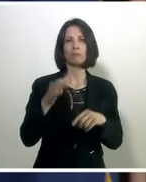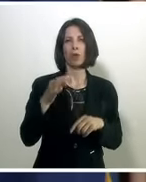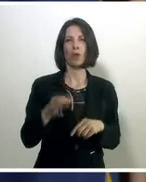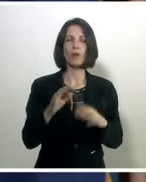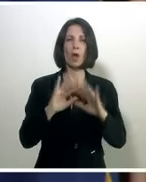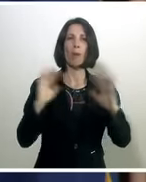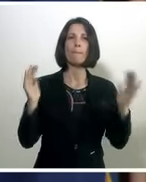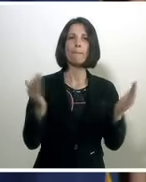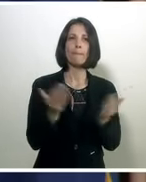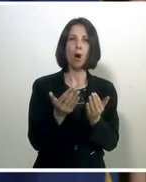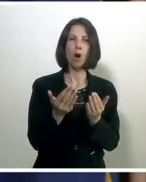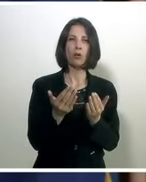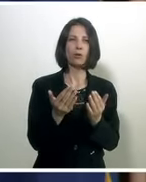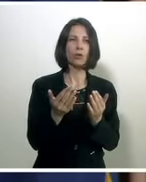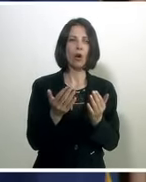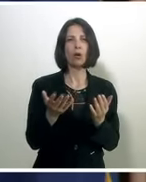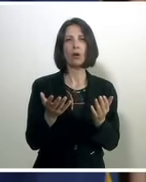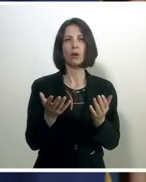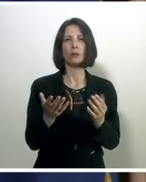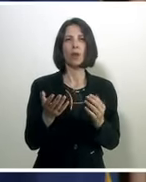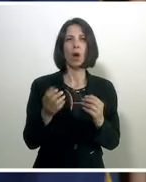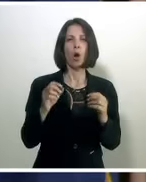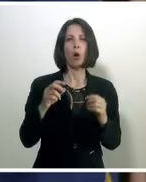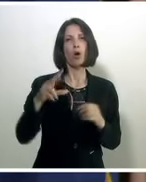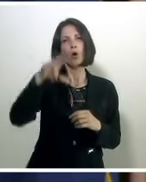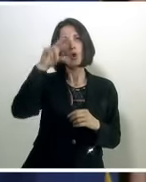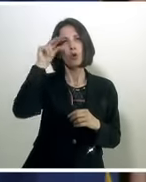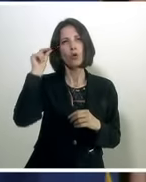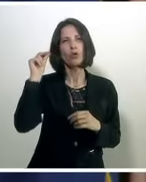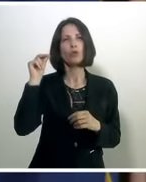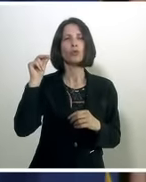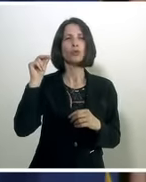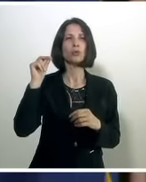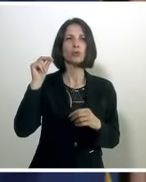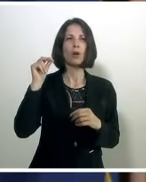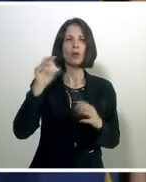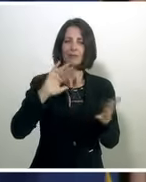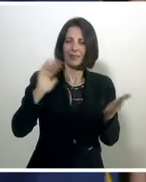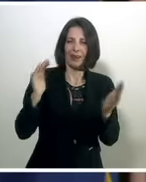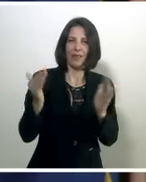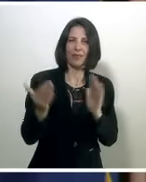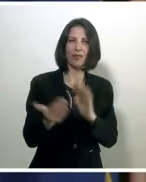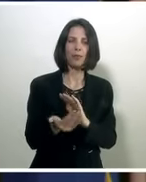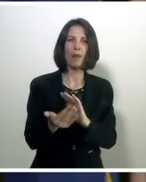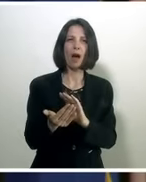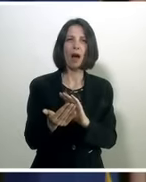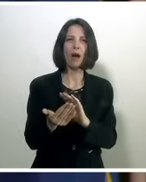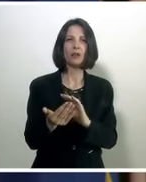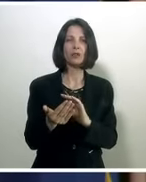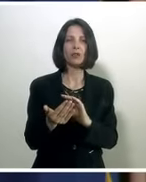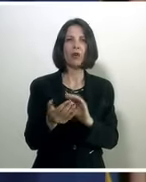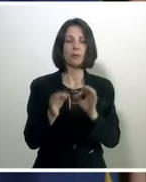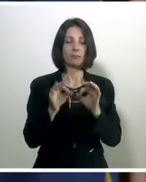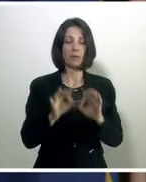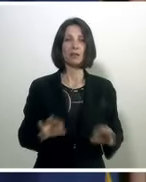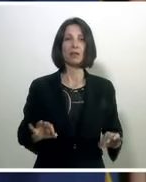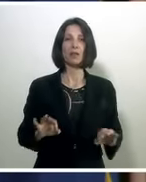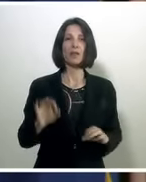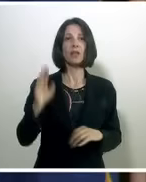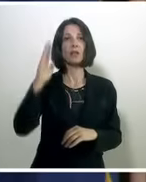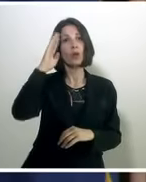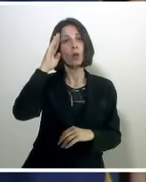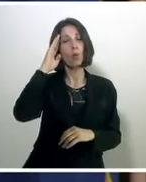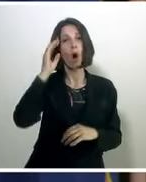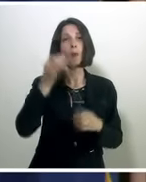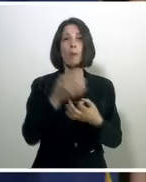terribile intricato mondo di oggi possa essere conosciuto interpretato trasformato messo al servizio dell'uomo del suo benessere